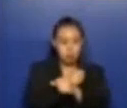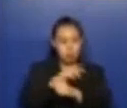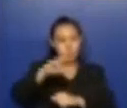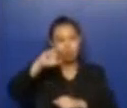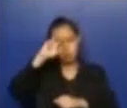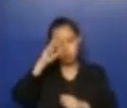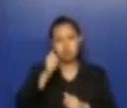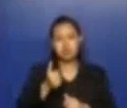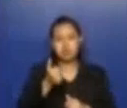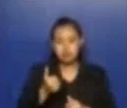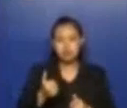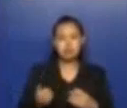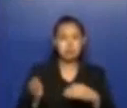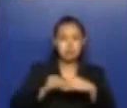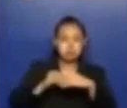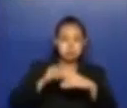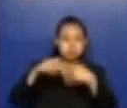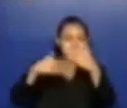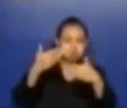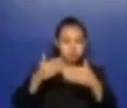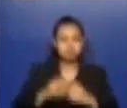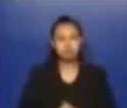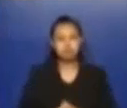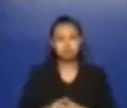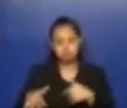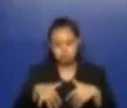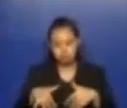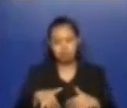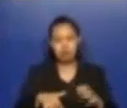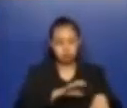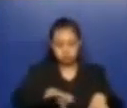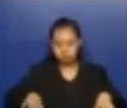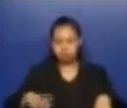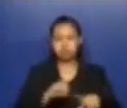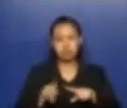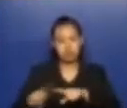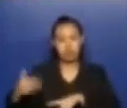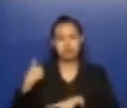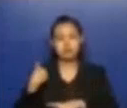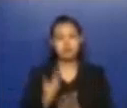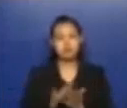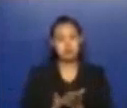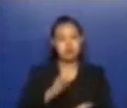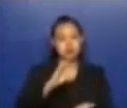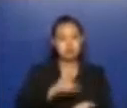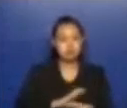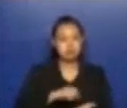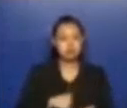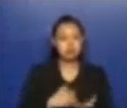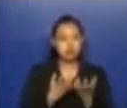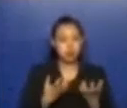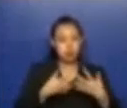ได้ดีขึ้นนอกจากนั้นท้องถิ่นหลายแห่งครับใช้งบประมาณในการซื้อเครื่องมือแพทย์